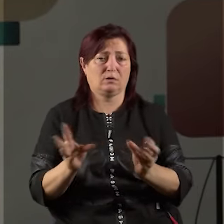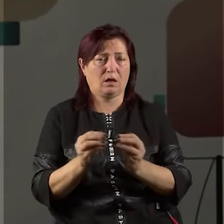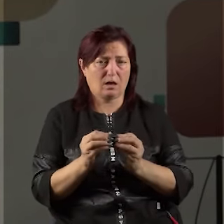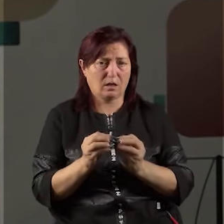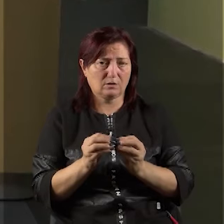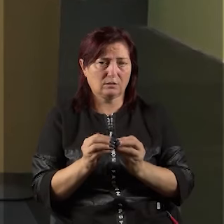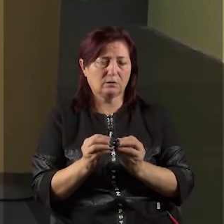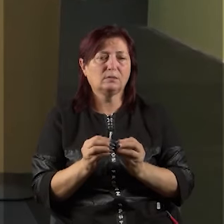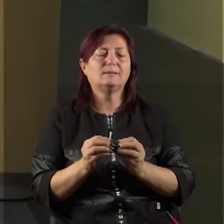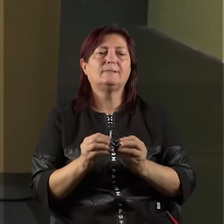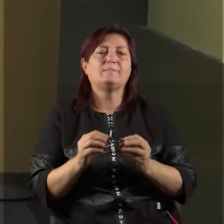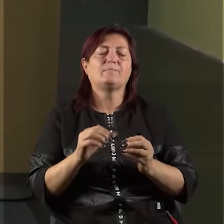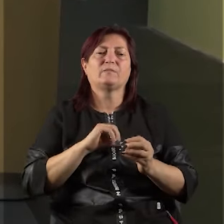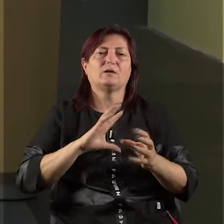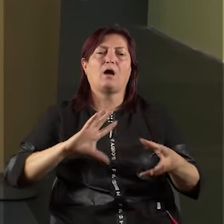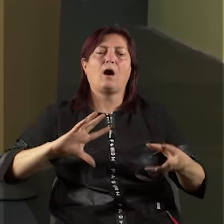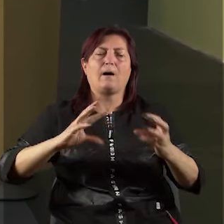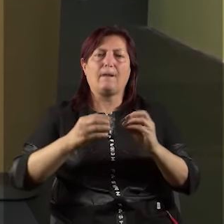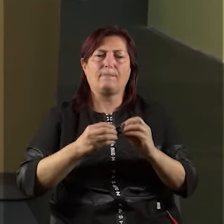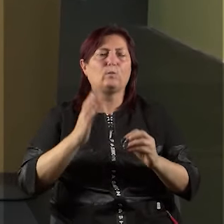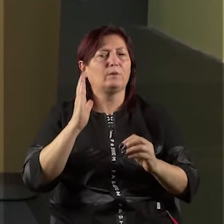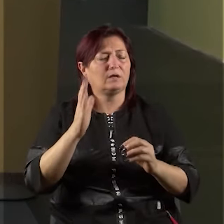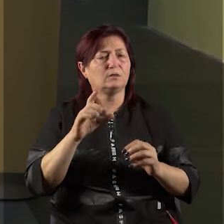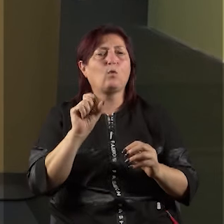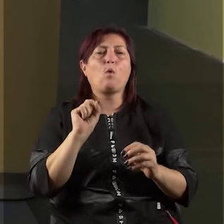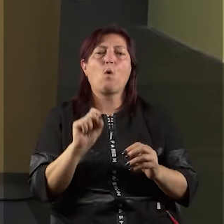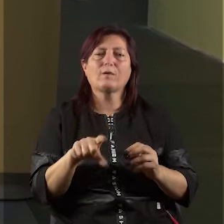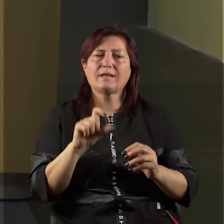ուրեմն ԱՄՓՊՄ-ը կլինի հոկտեմբերին